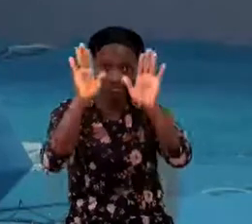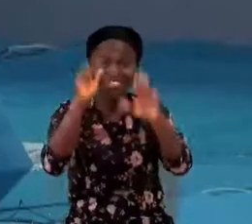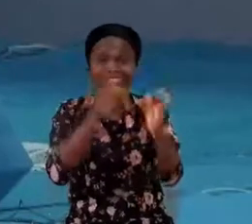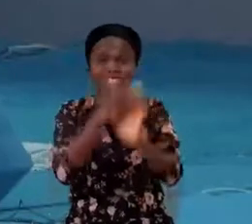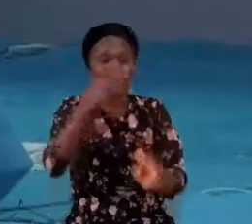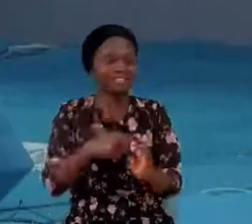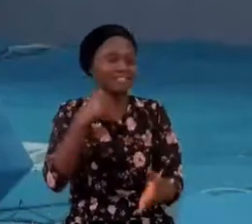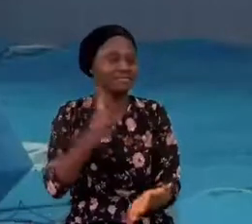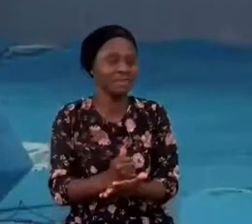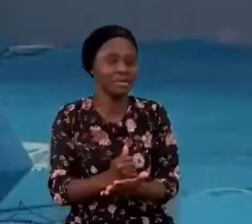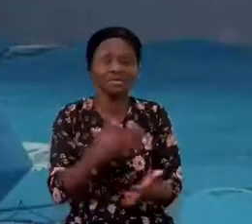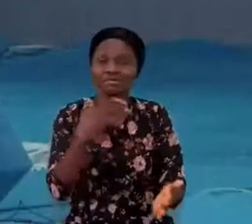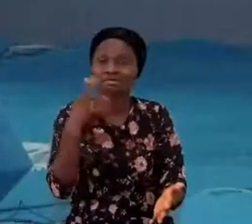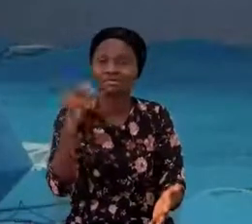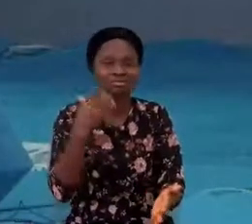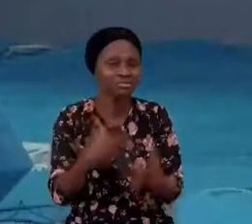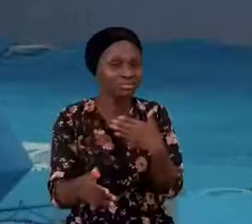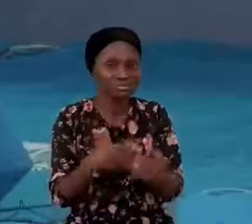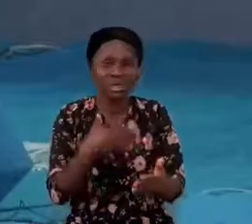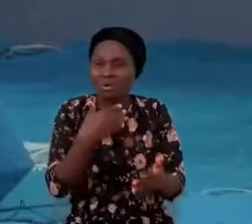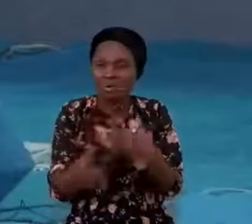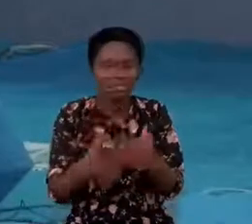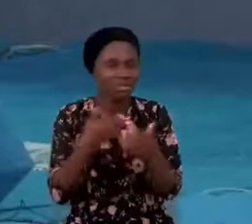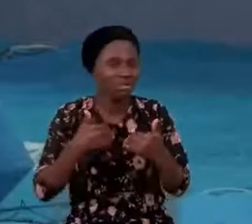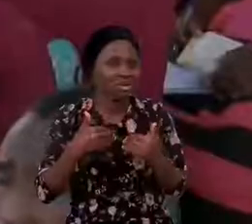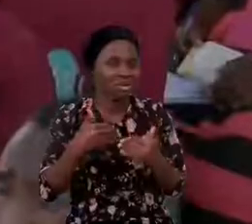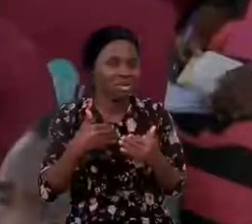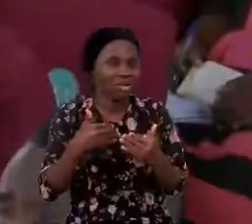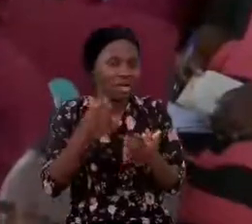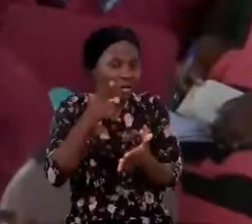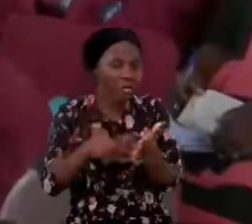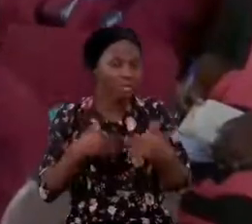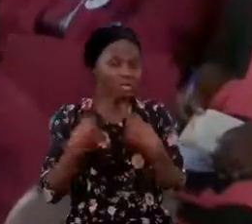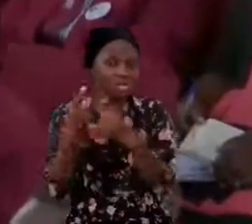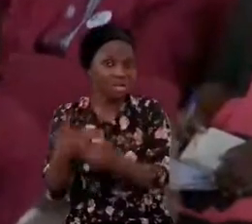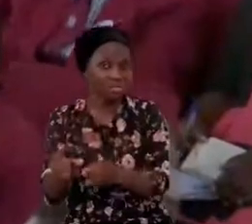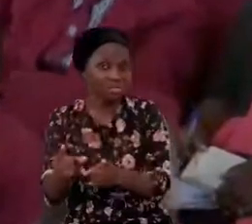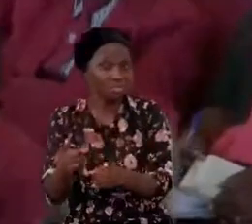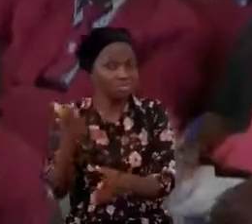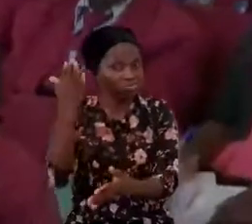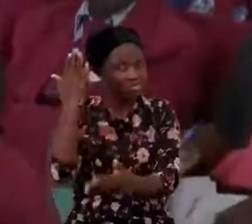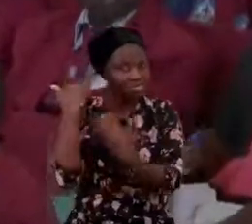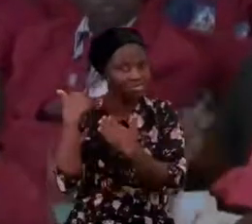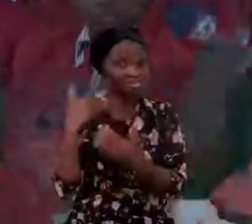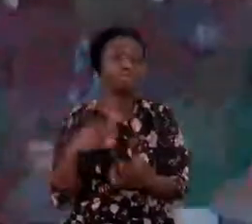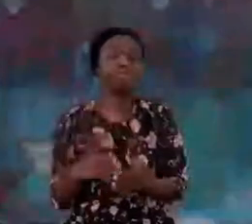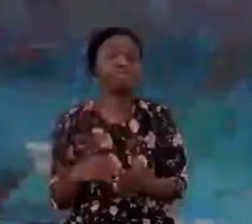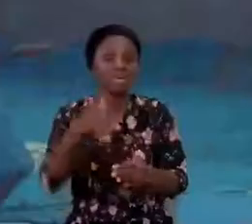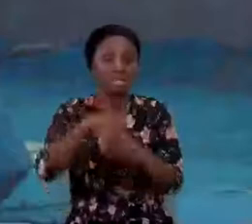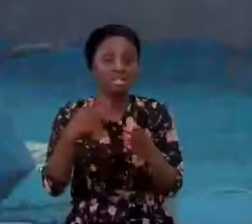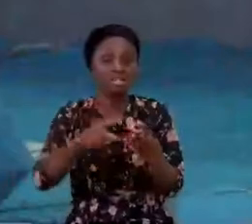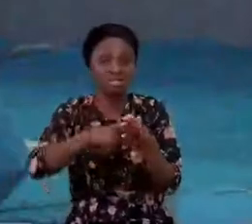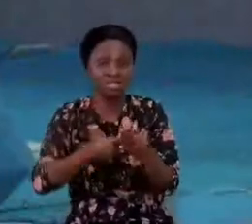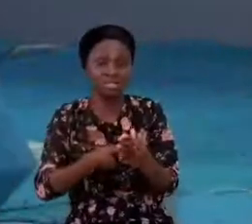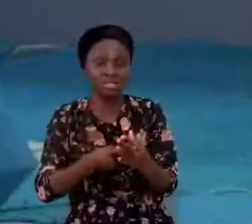passé, aujourd'hui, c'est le commencement d'une nouvelle vie pour chacun de vous. Et quand vous